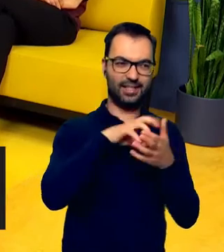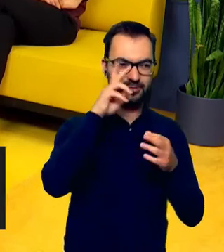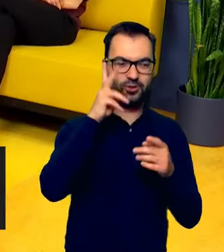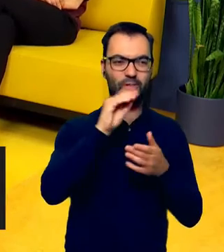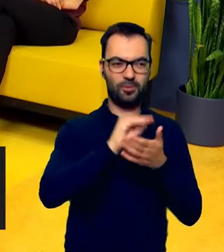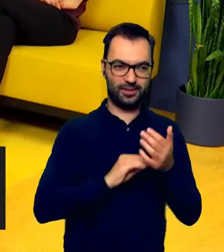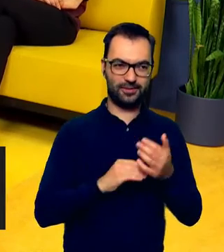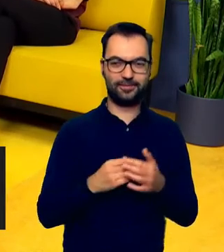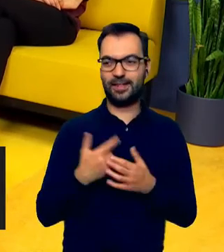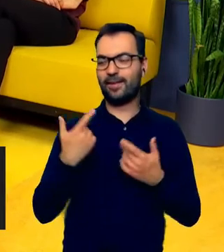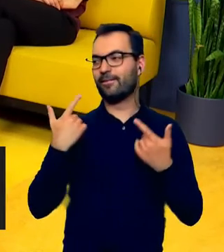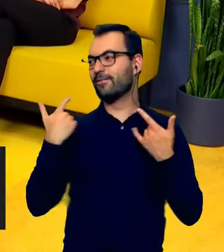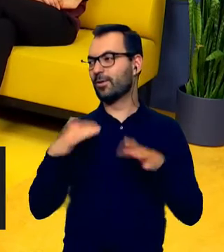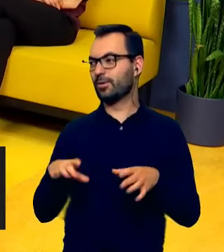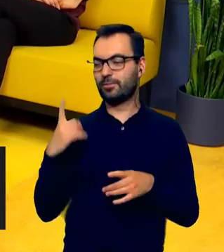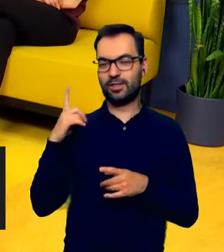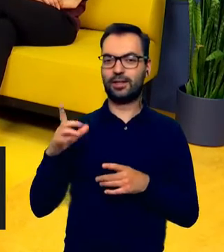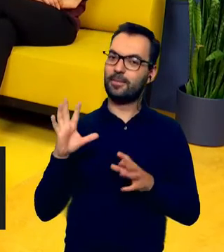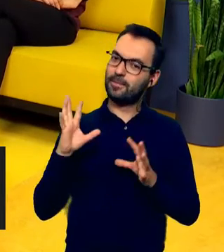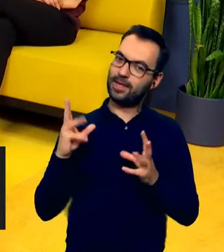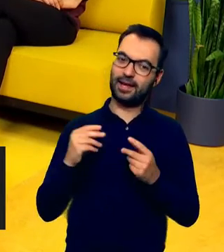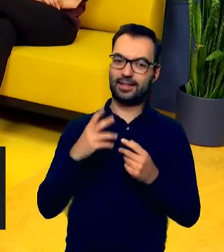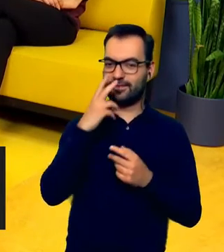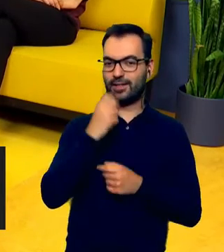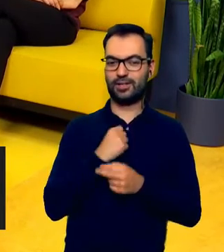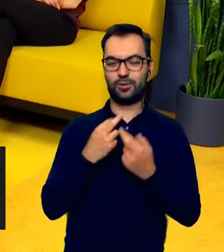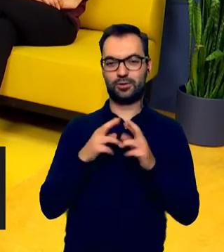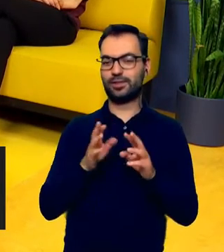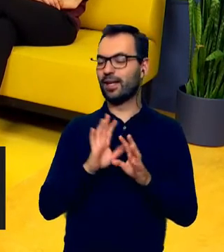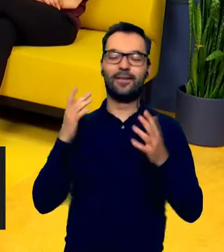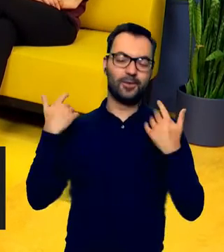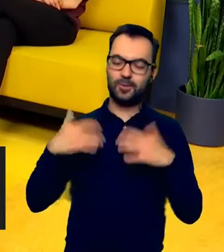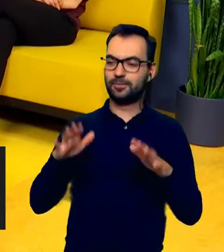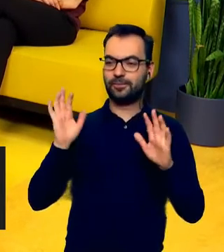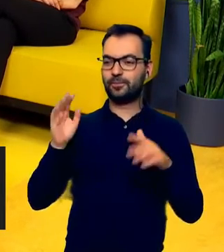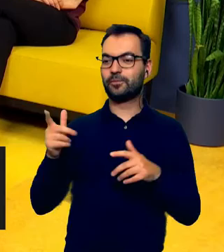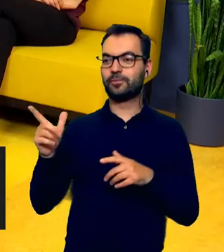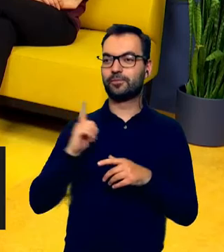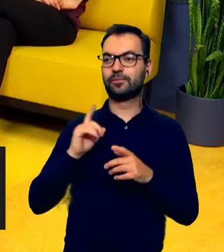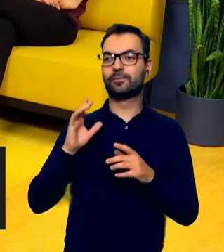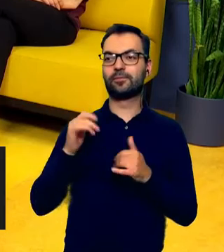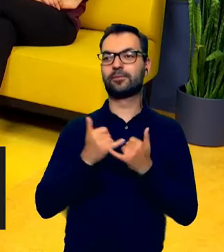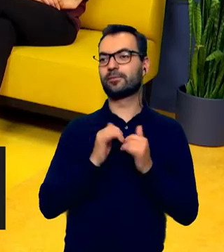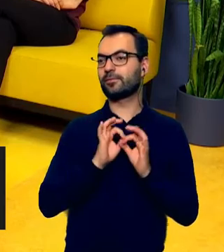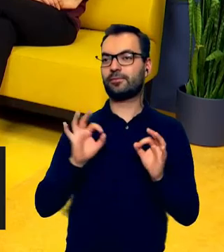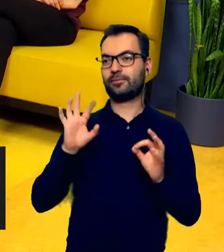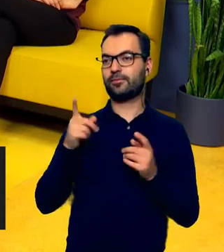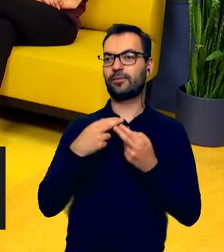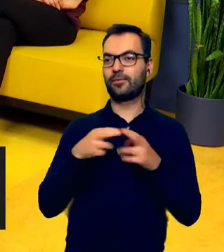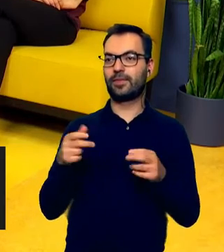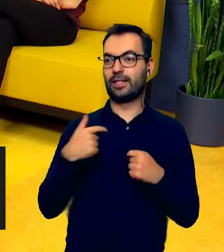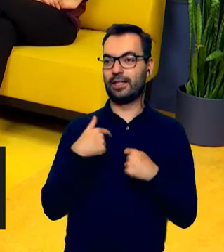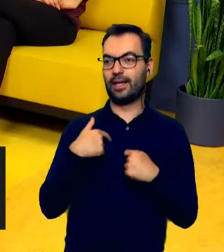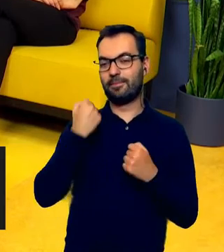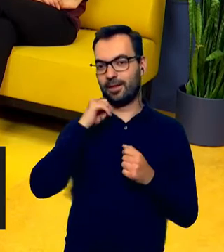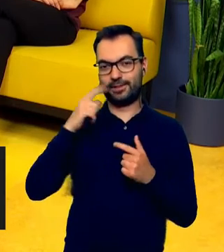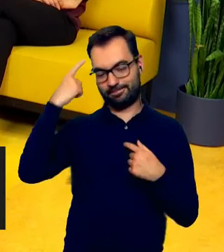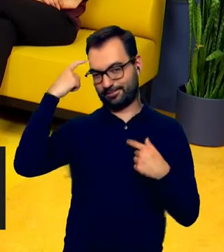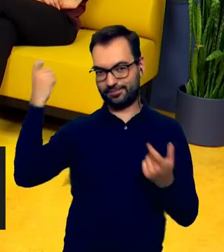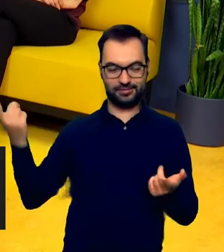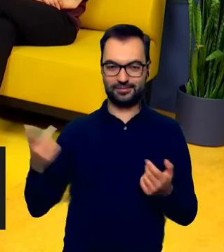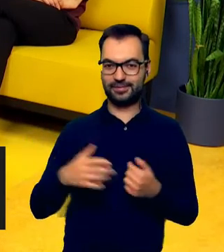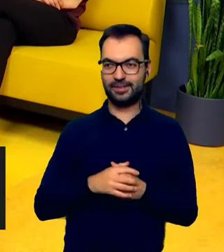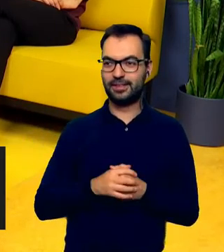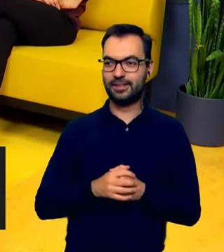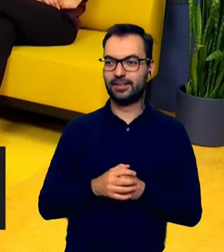Tak, tak, tak. A, myślałam, że po prostu się tak różnimy pięknie. Nie, ale chodzi o to, wie, że no, różnimy się pięknie. Ja jestem trochę bardziej postrzelona w